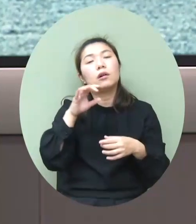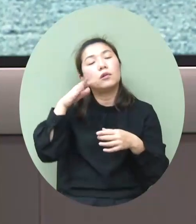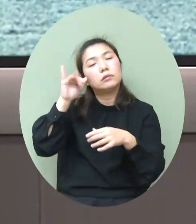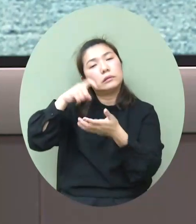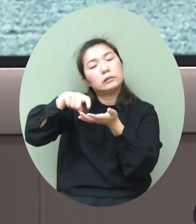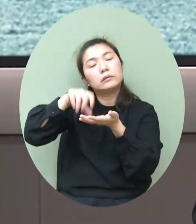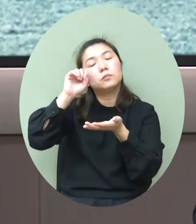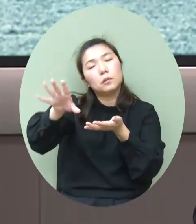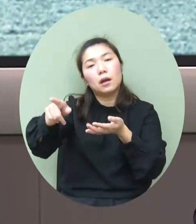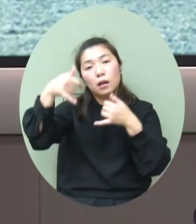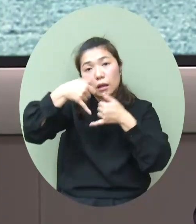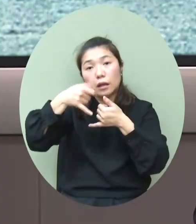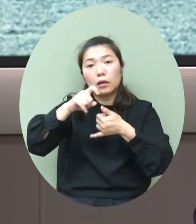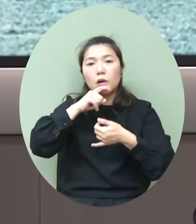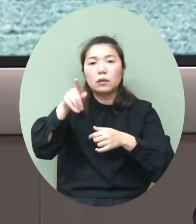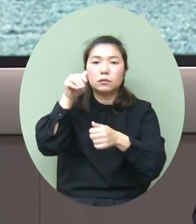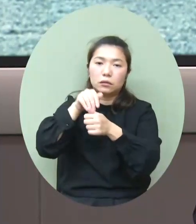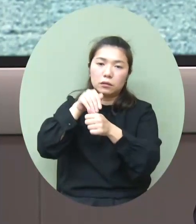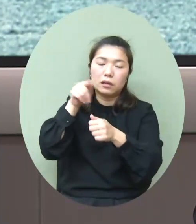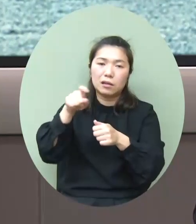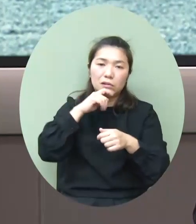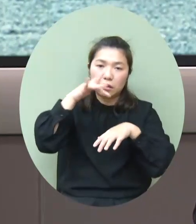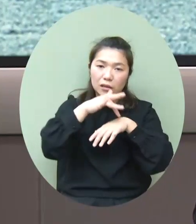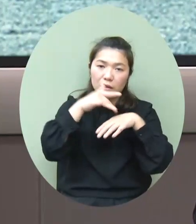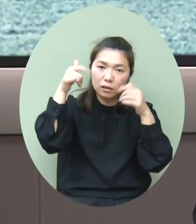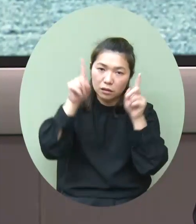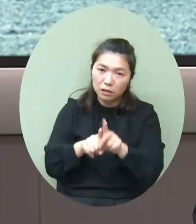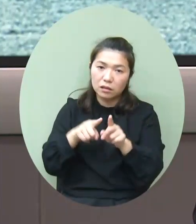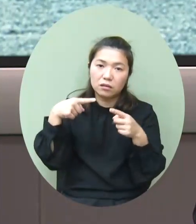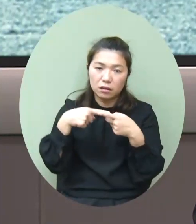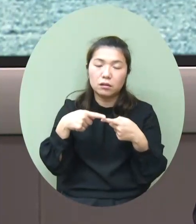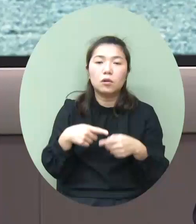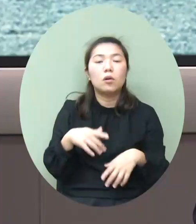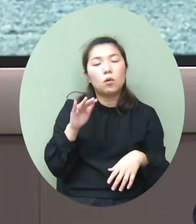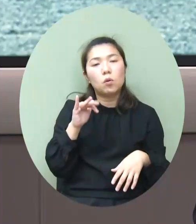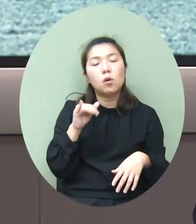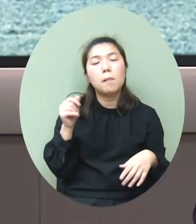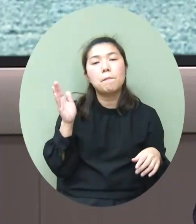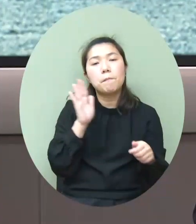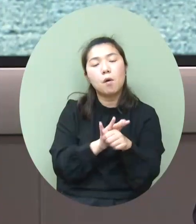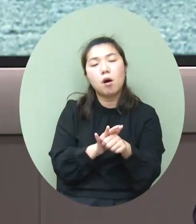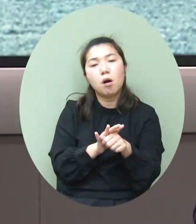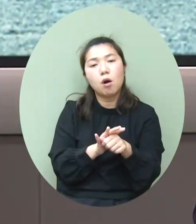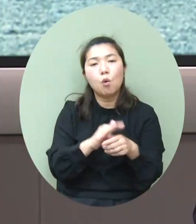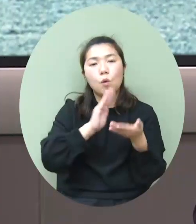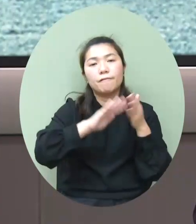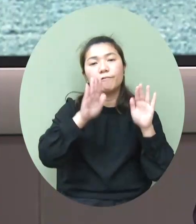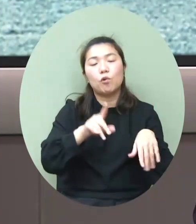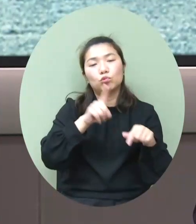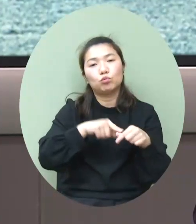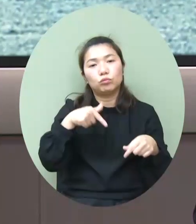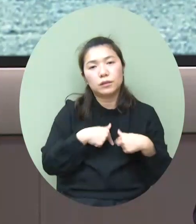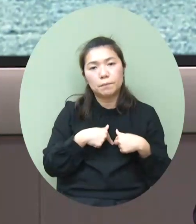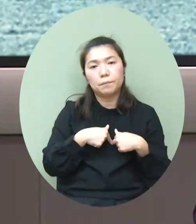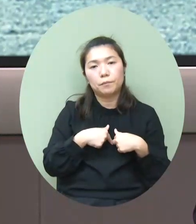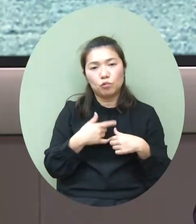找到自己到过的地方，可以通知 跟他有接触的人，同时也